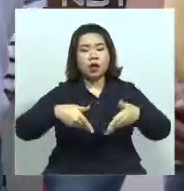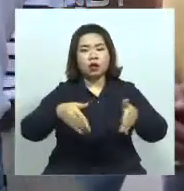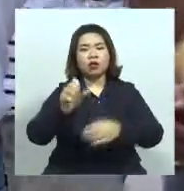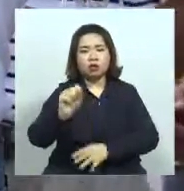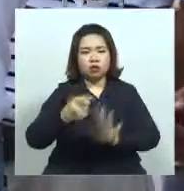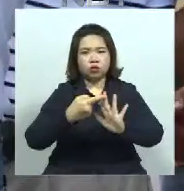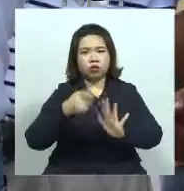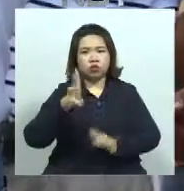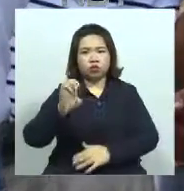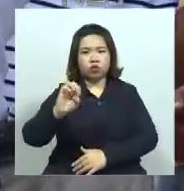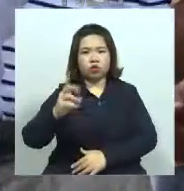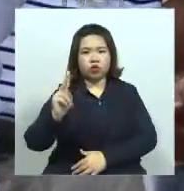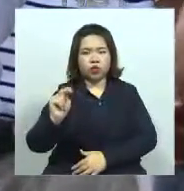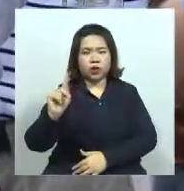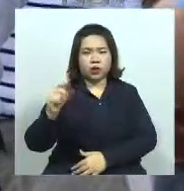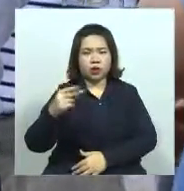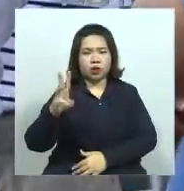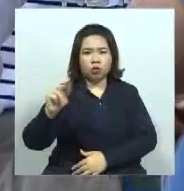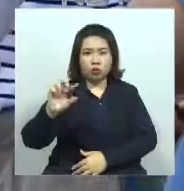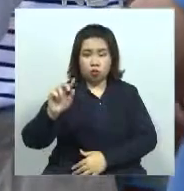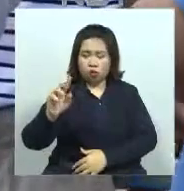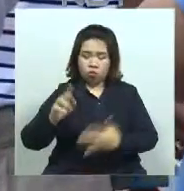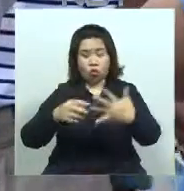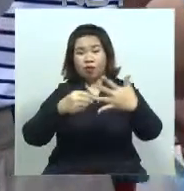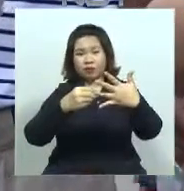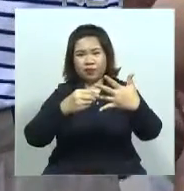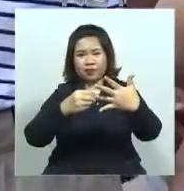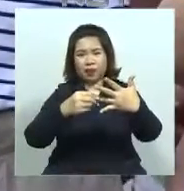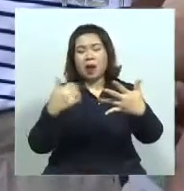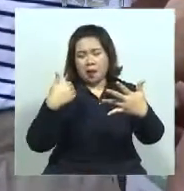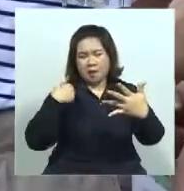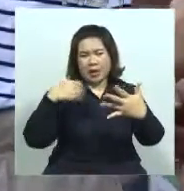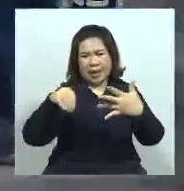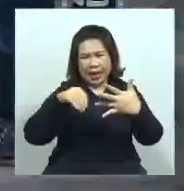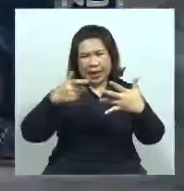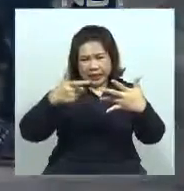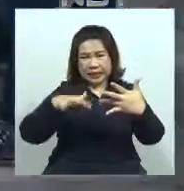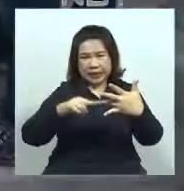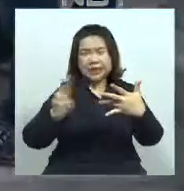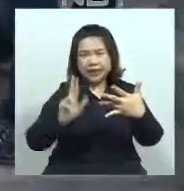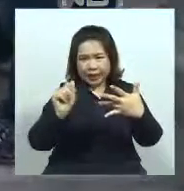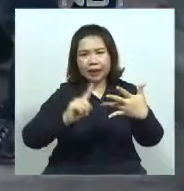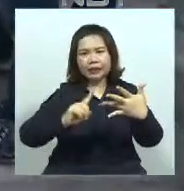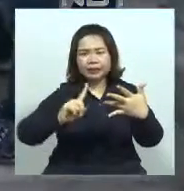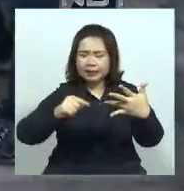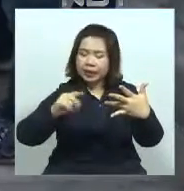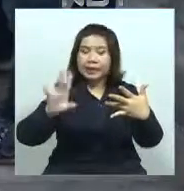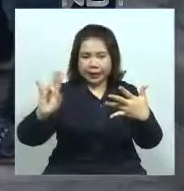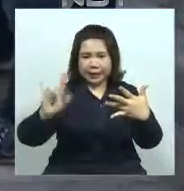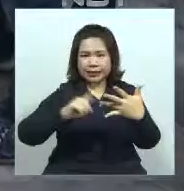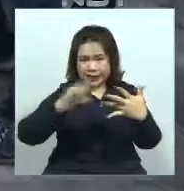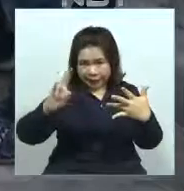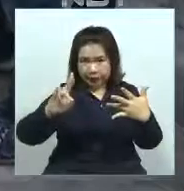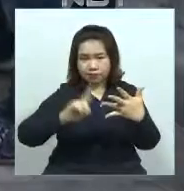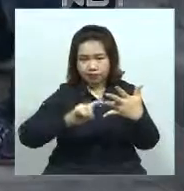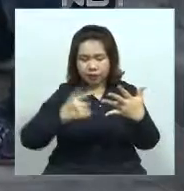สินทร์นั้นในส่วนโครงการที่บริเวณถนนสุวินทวงศ์บางส่วนจะเสร็จและใช้งานได้ภายในเดือนกรกฎาคมขณ